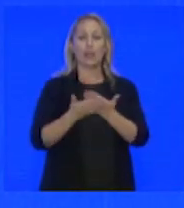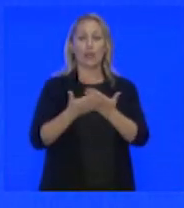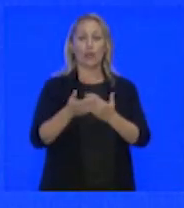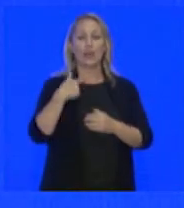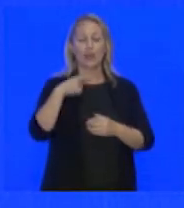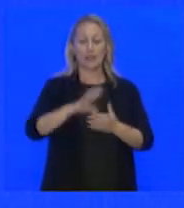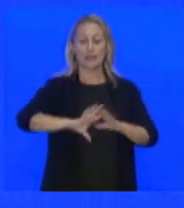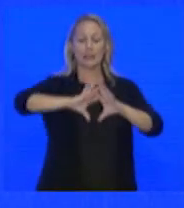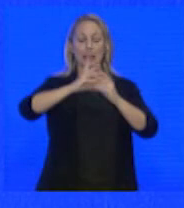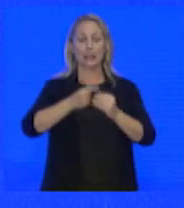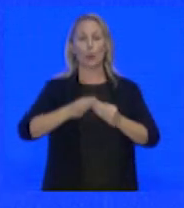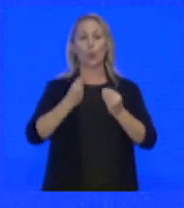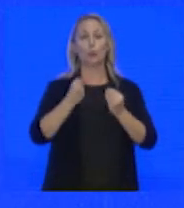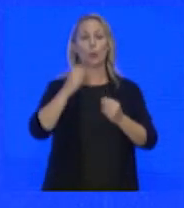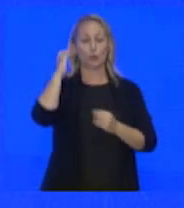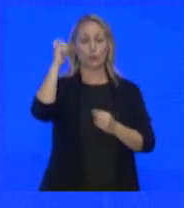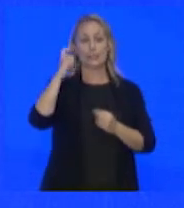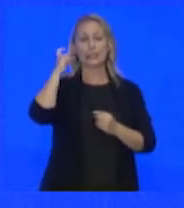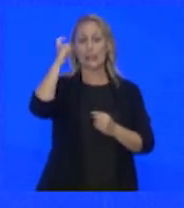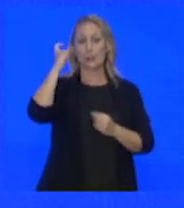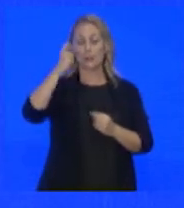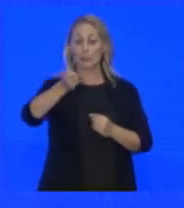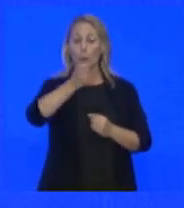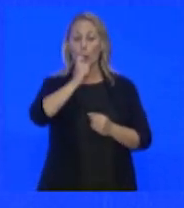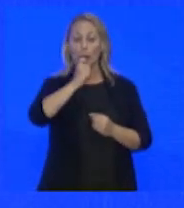που είναι κεντρικός μας στόχος. Επιπλέον,